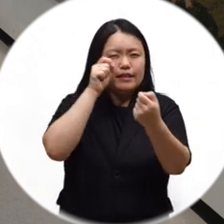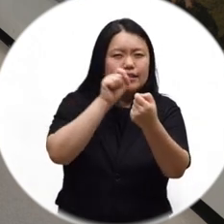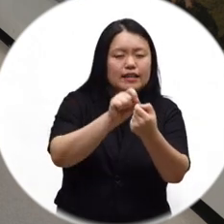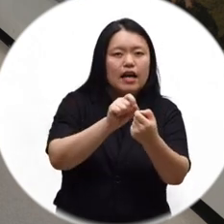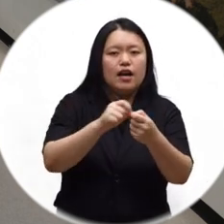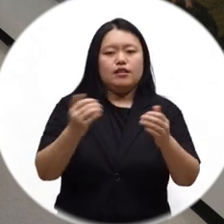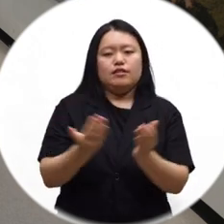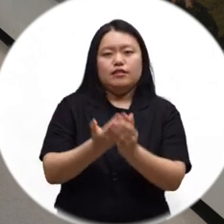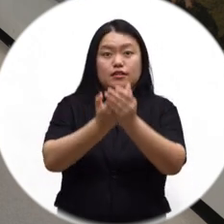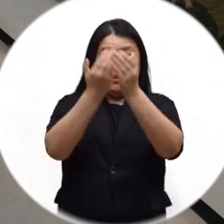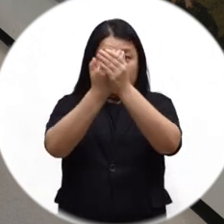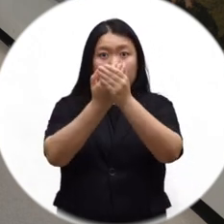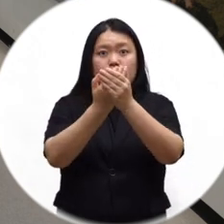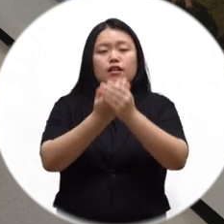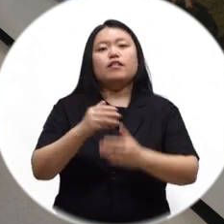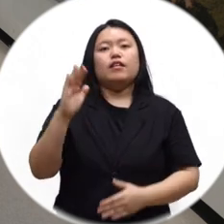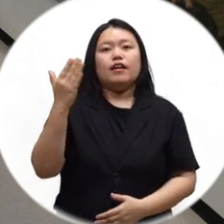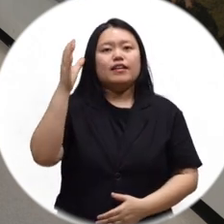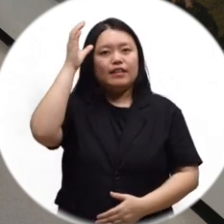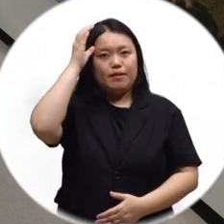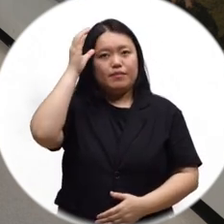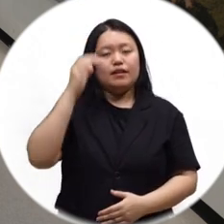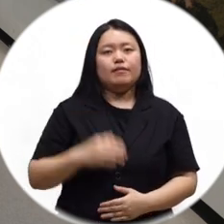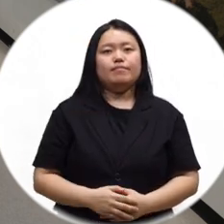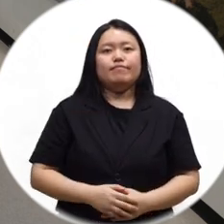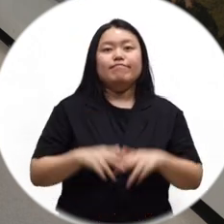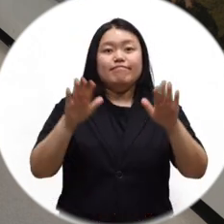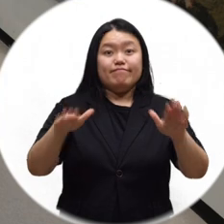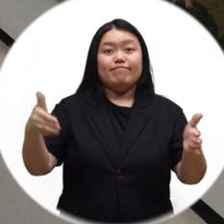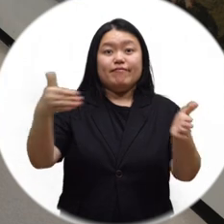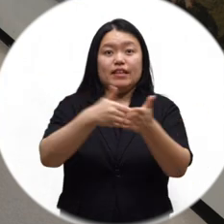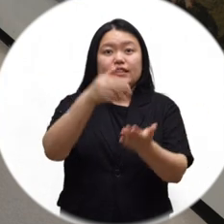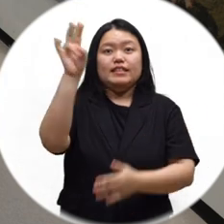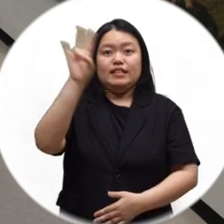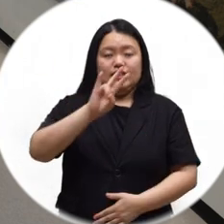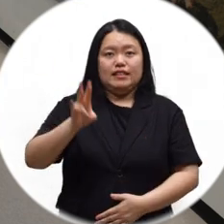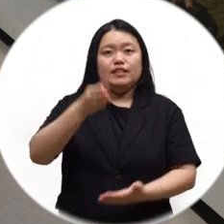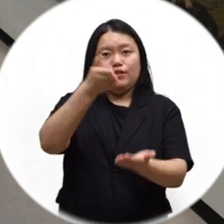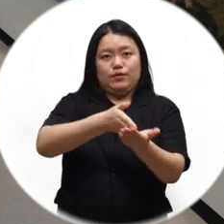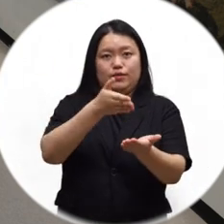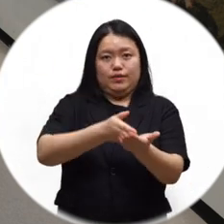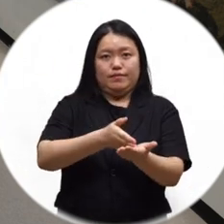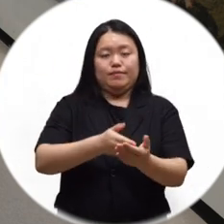기대해 봅니다 지금까지 시흥 시청 소식의 김도희 있습니다